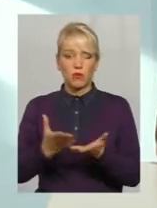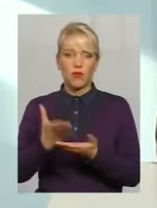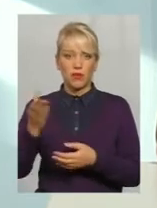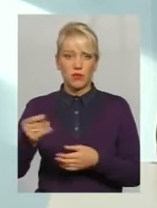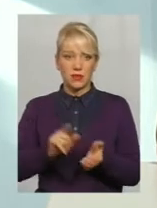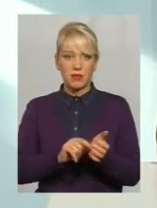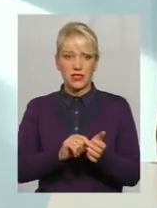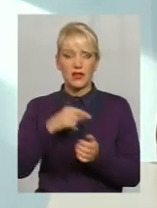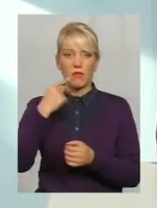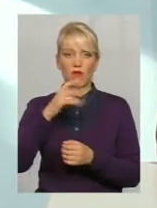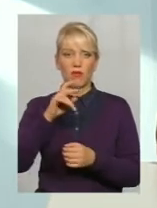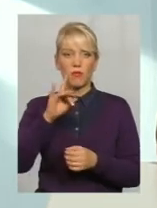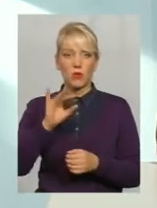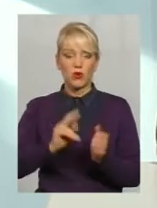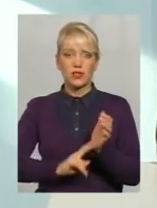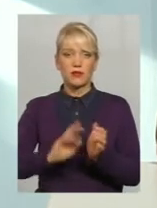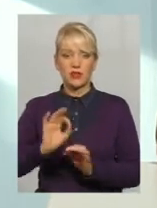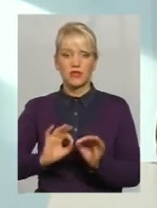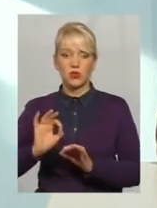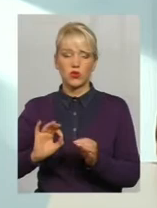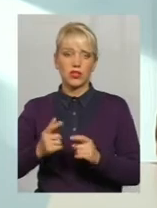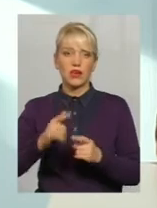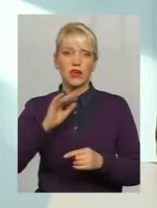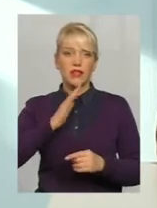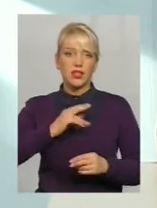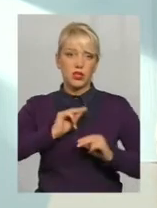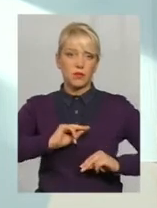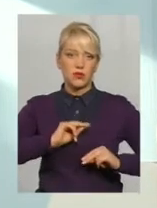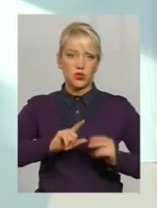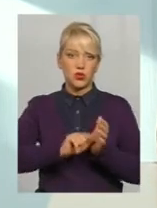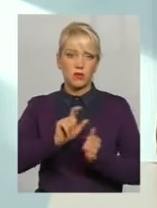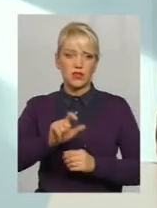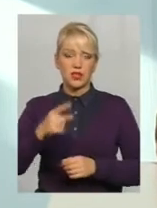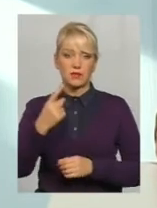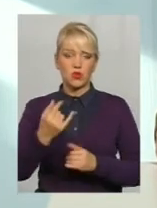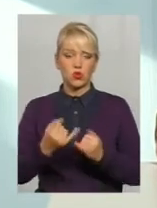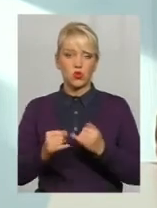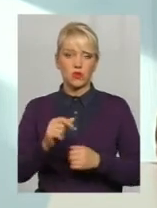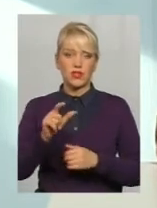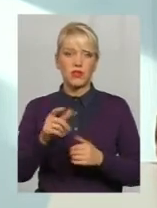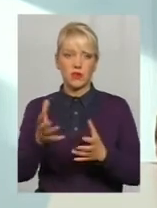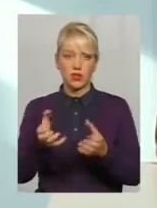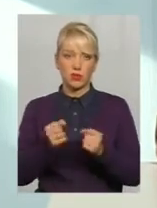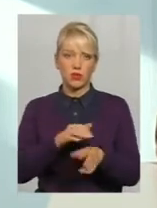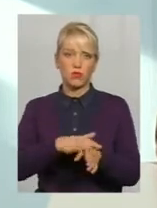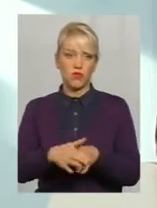80%. Ми платили лише пенсійних виплат нашим працюючим пенсіонерам з 1 жовтня вони отримають свою повну виплату. Тобто